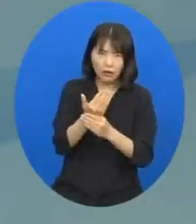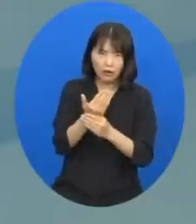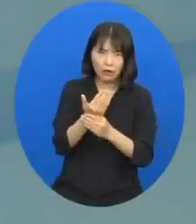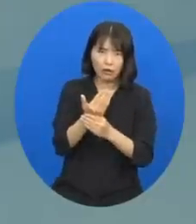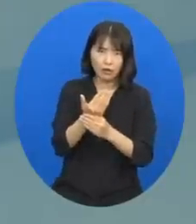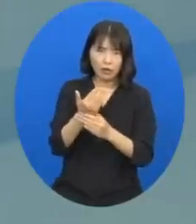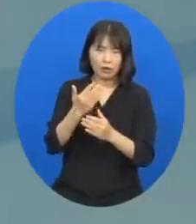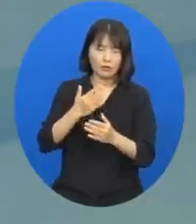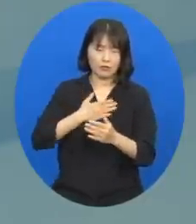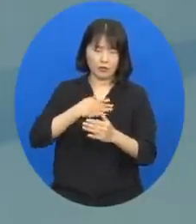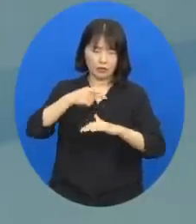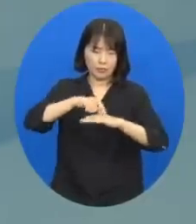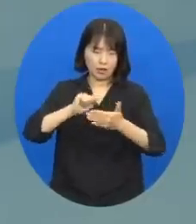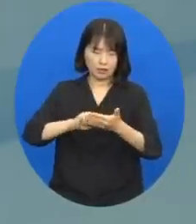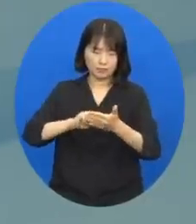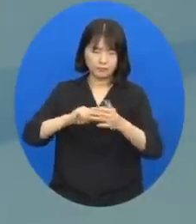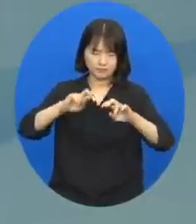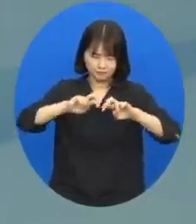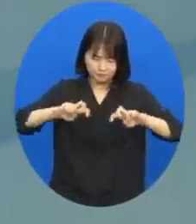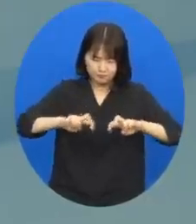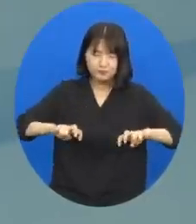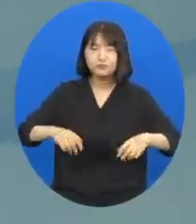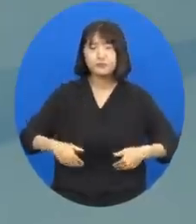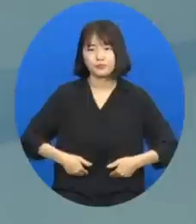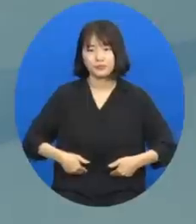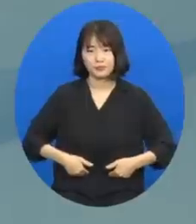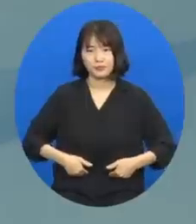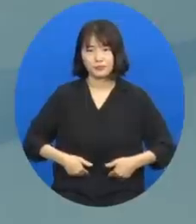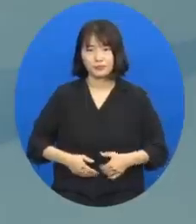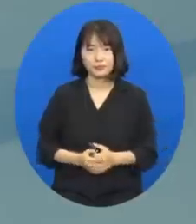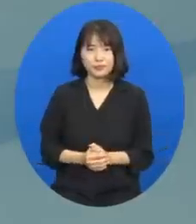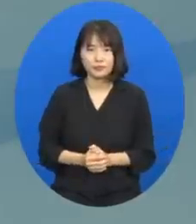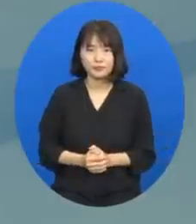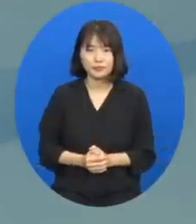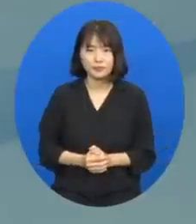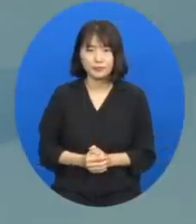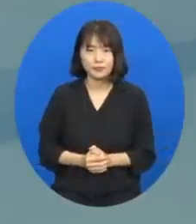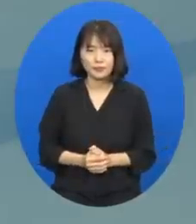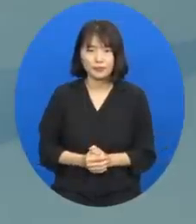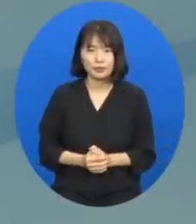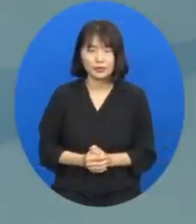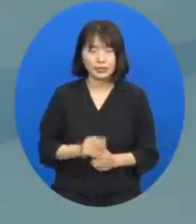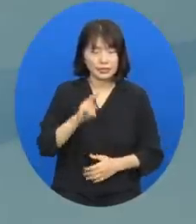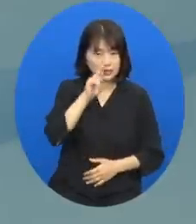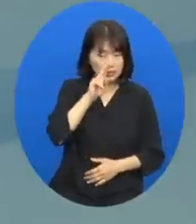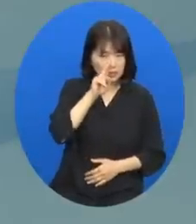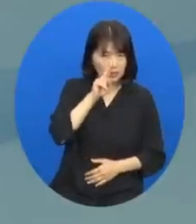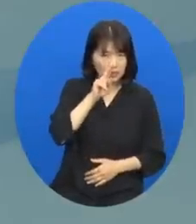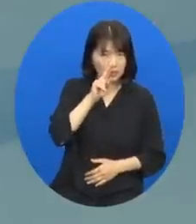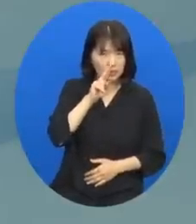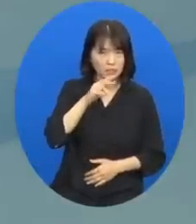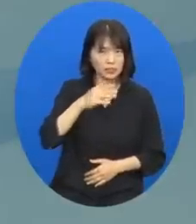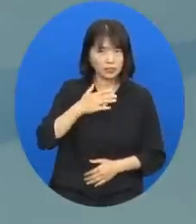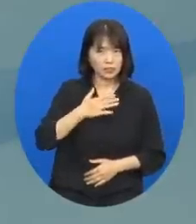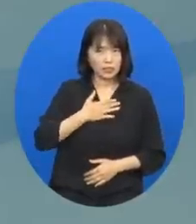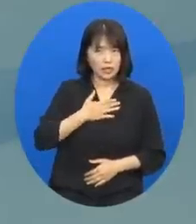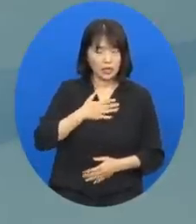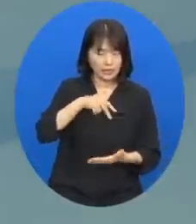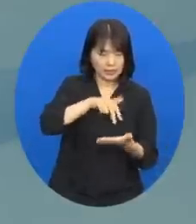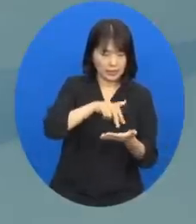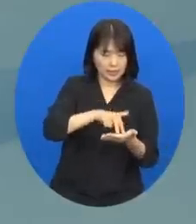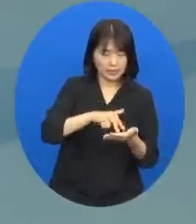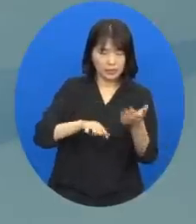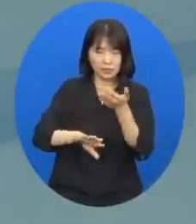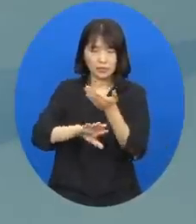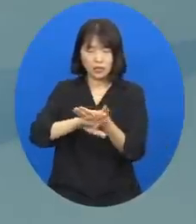내가 있어야 자리에 누군가가 그 자리에 대신하고 있기 때문에 배 아파하는 상한